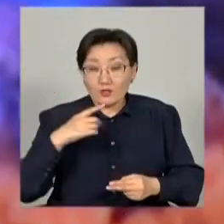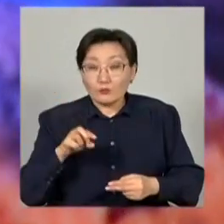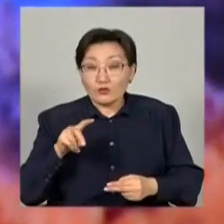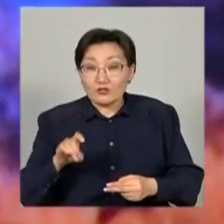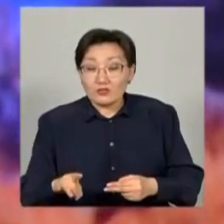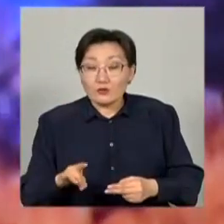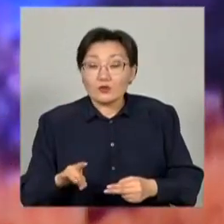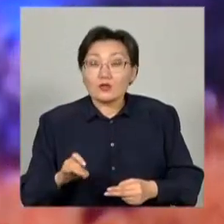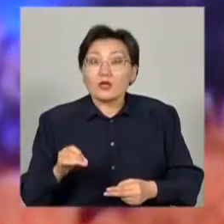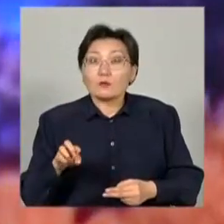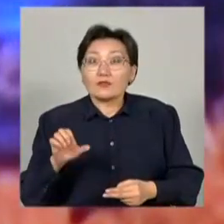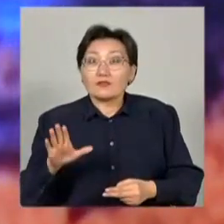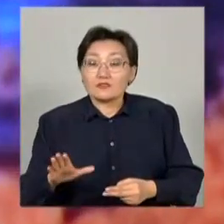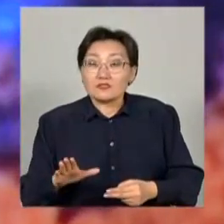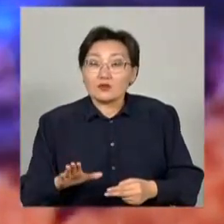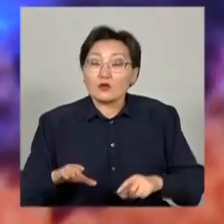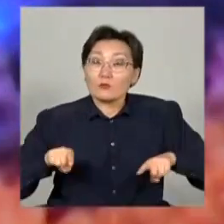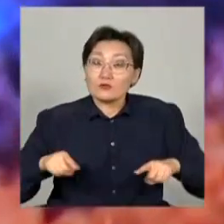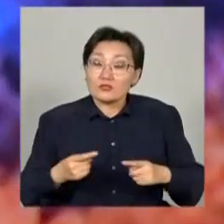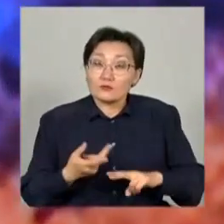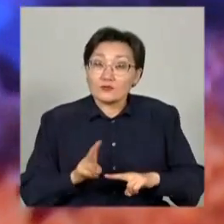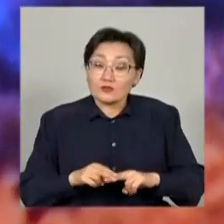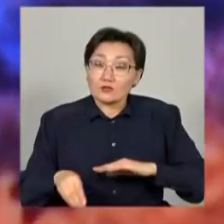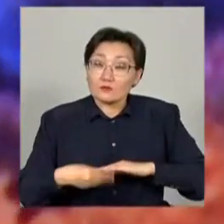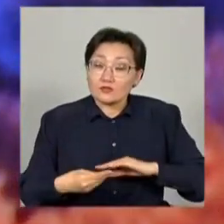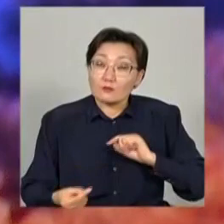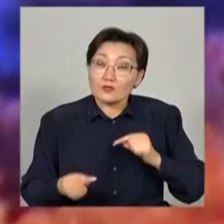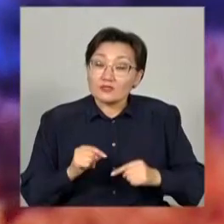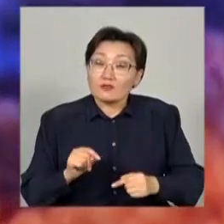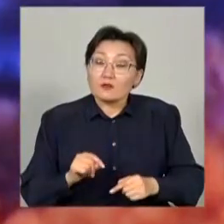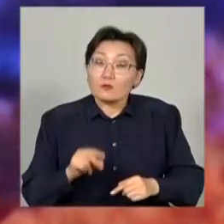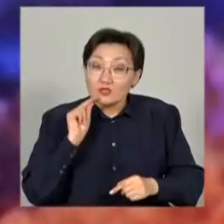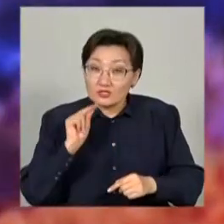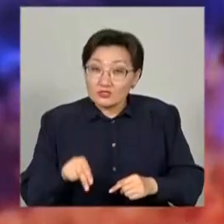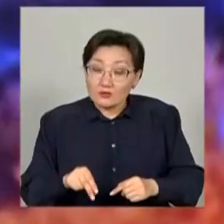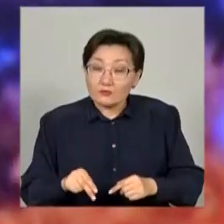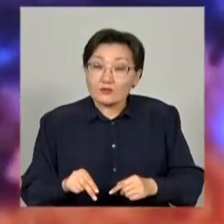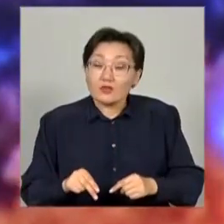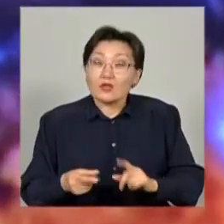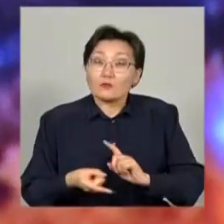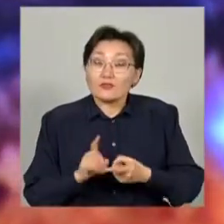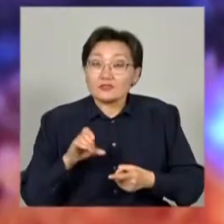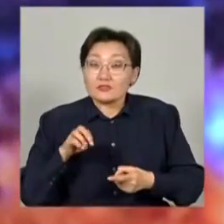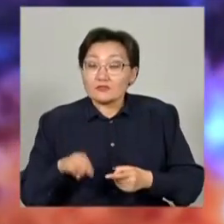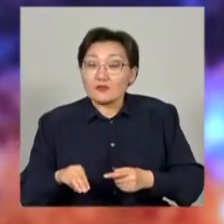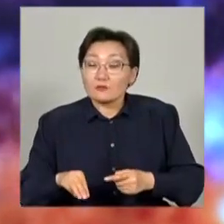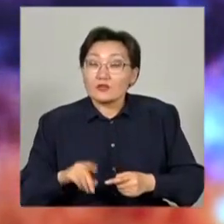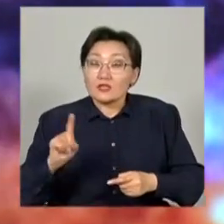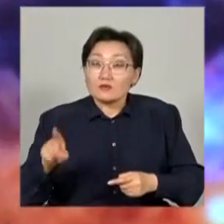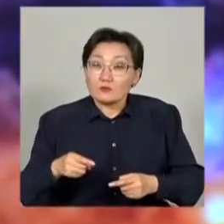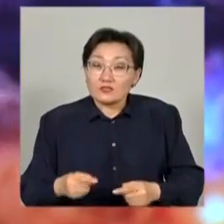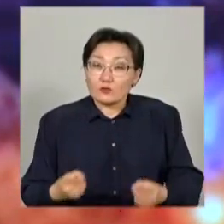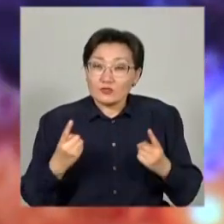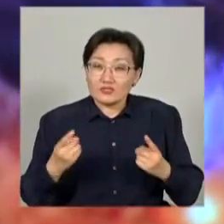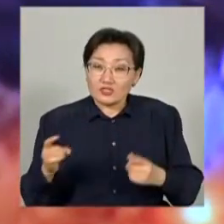блогера Токбергена Абиева взяли под стражу. По данным антикоррупционной службы, подозреваемому вменяют статью за вымогательство